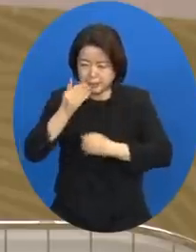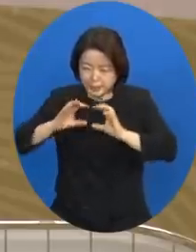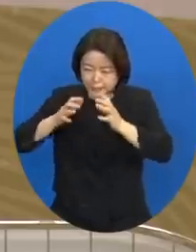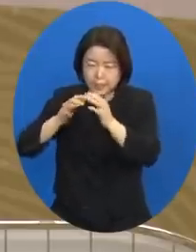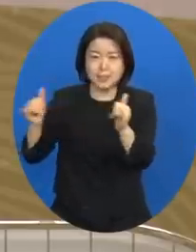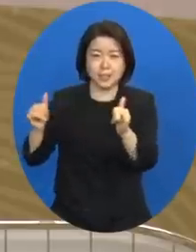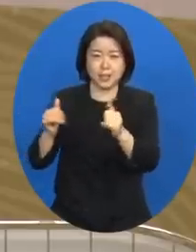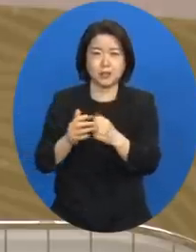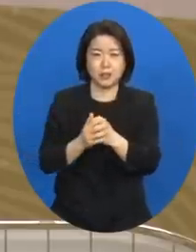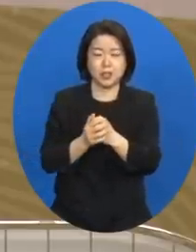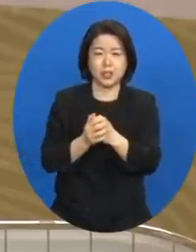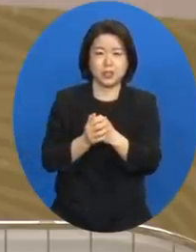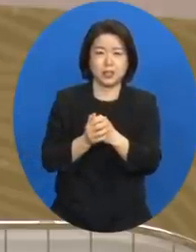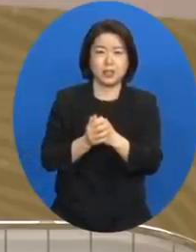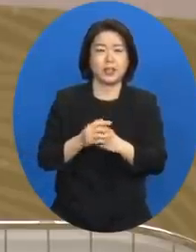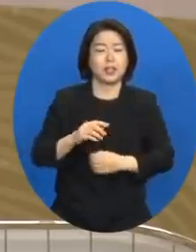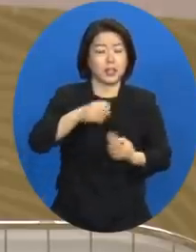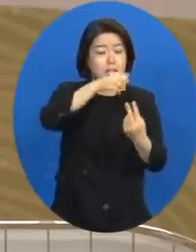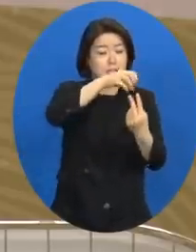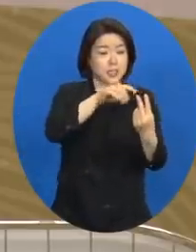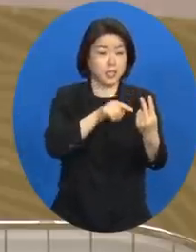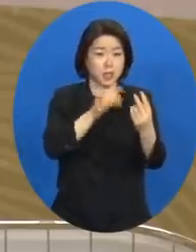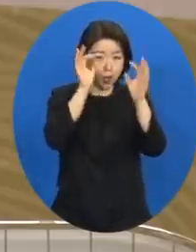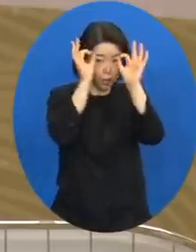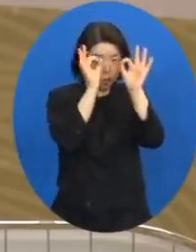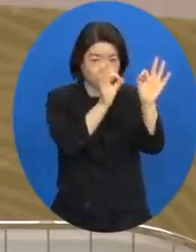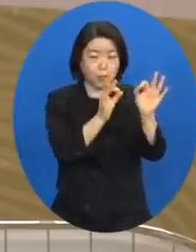백성들이 세례 요한을 통하여